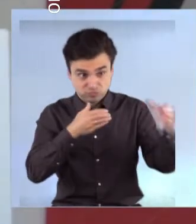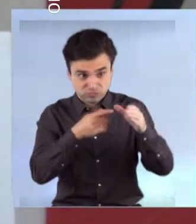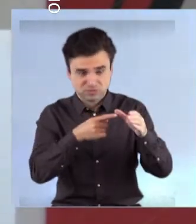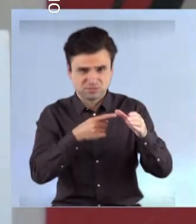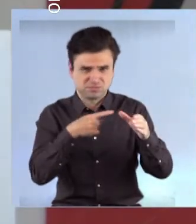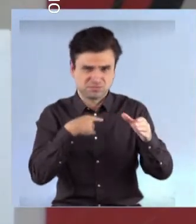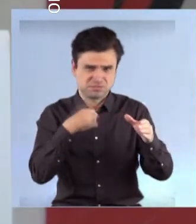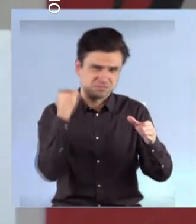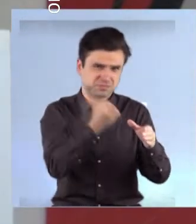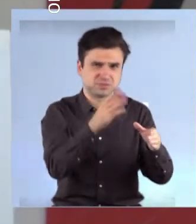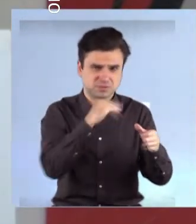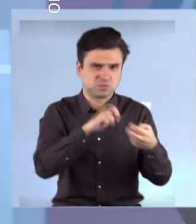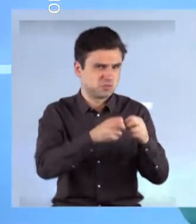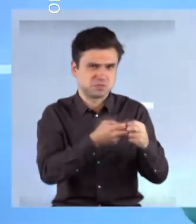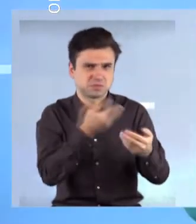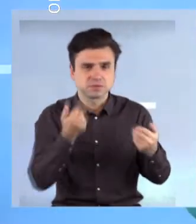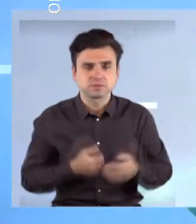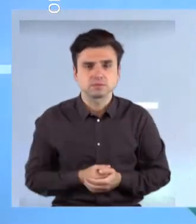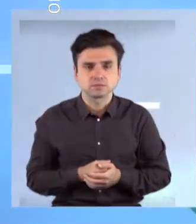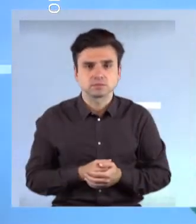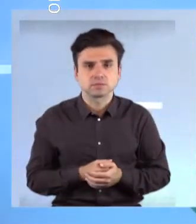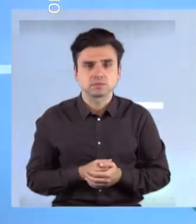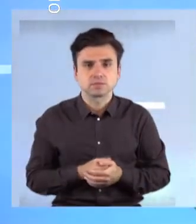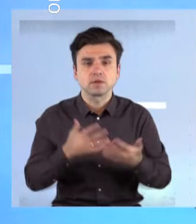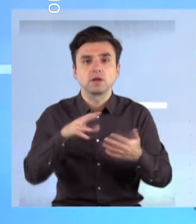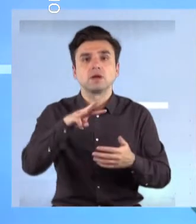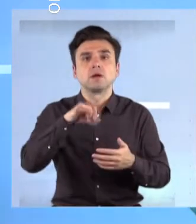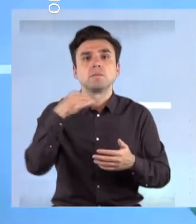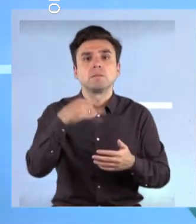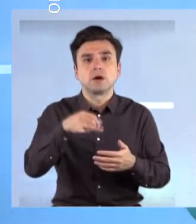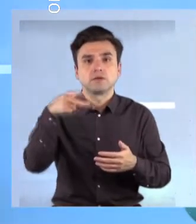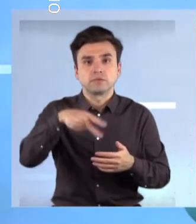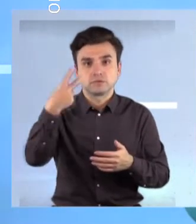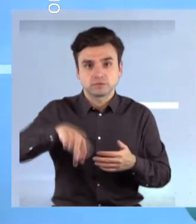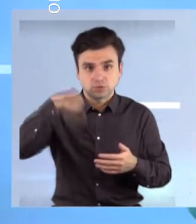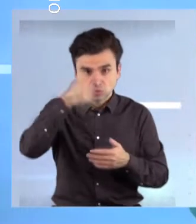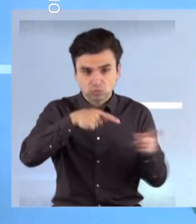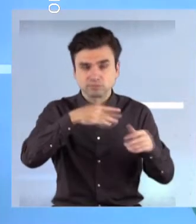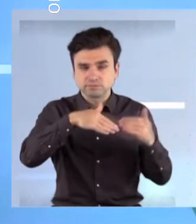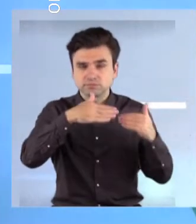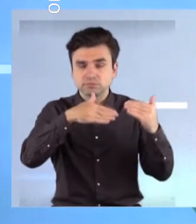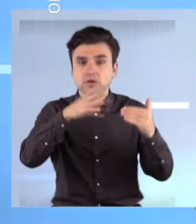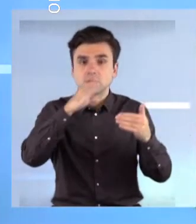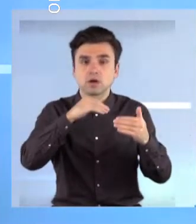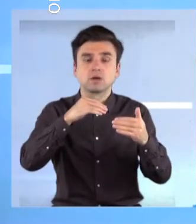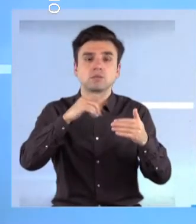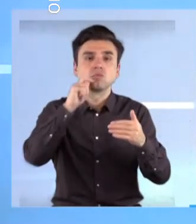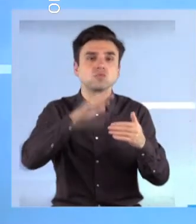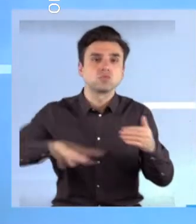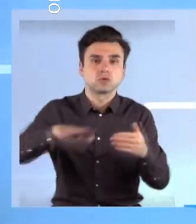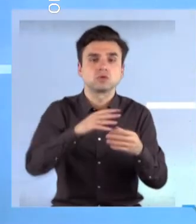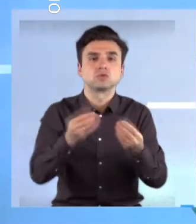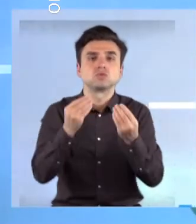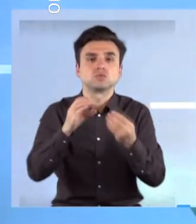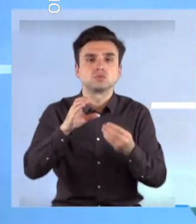Вороний, Олег Нікітін, Перший міський. Кращий спортсмен року, тренер року та зірка рукопашного бою.